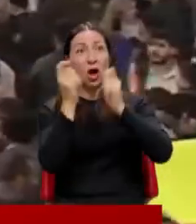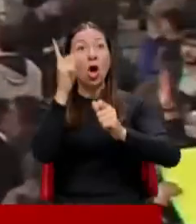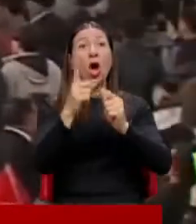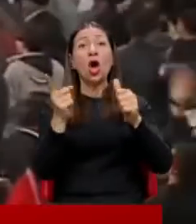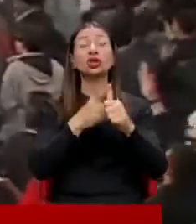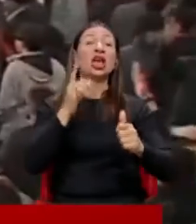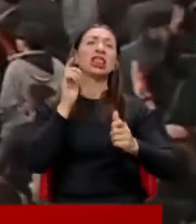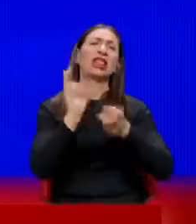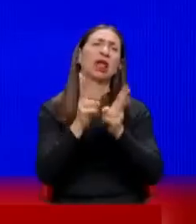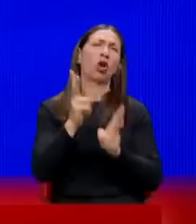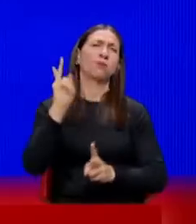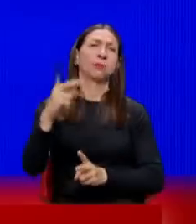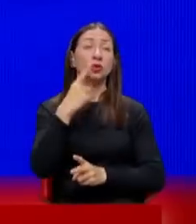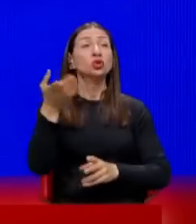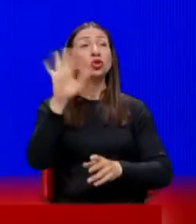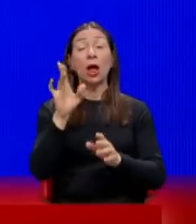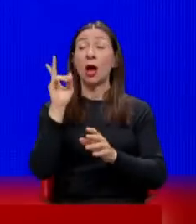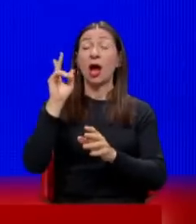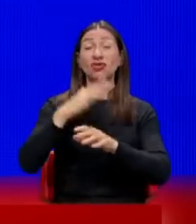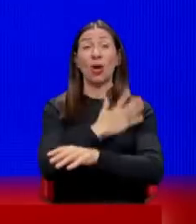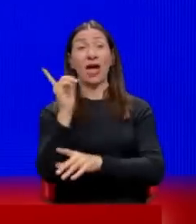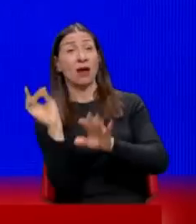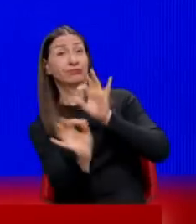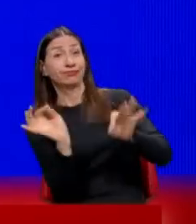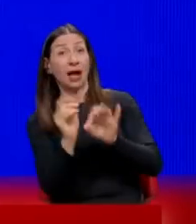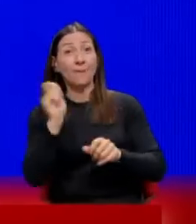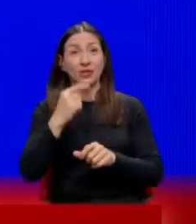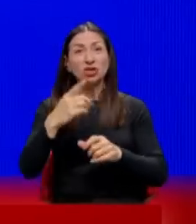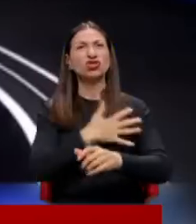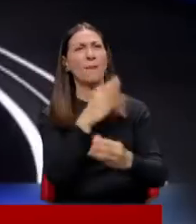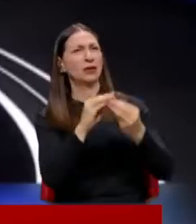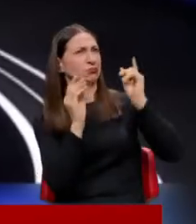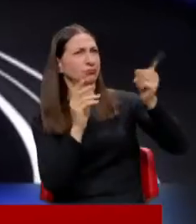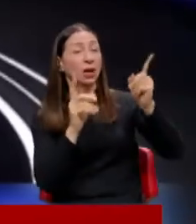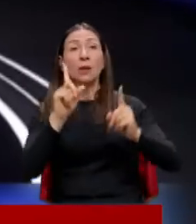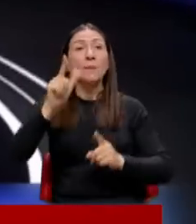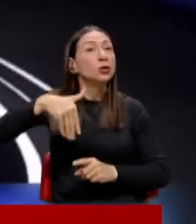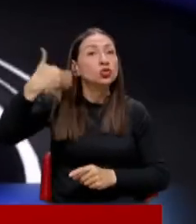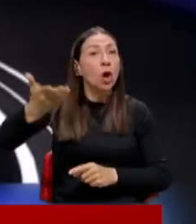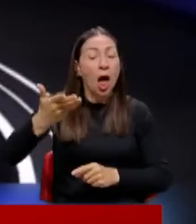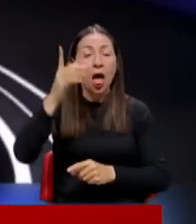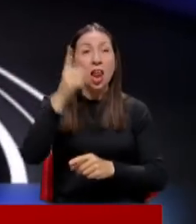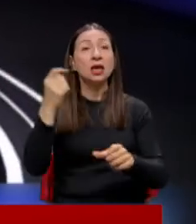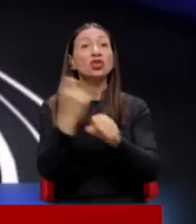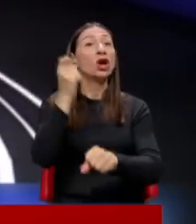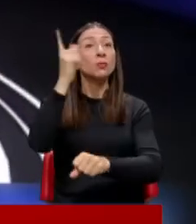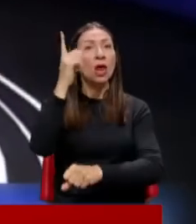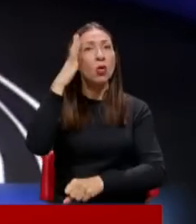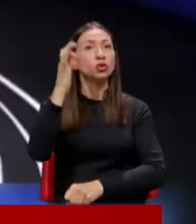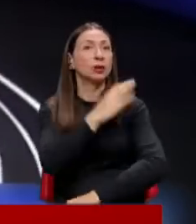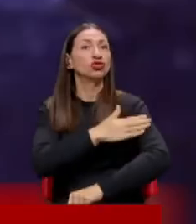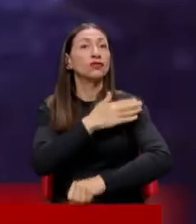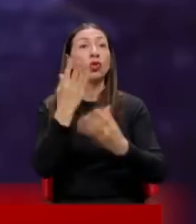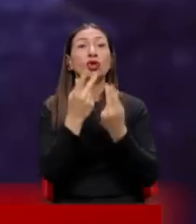önce tiyatro dedi, kendileri tahrik etti diyerek CHP'lileri suçladı. Bir gün sonra da ilk taşı atanın bir uzman